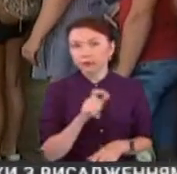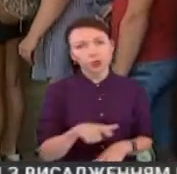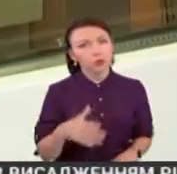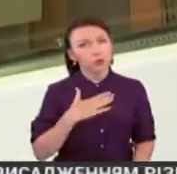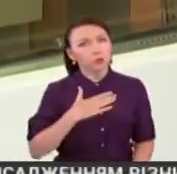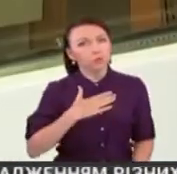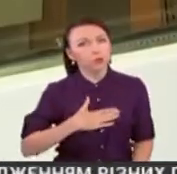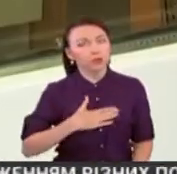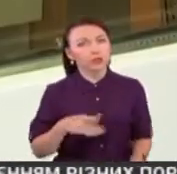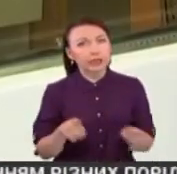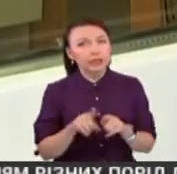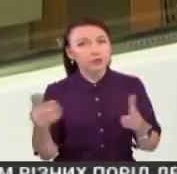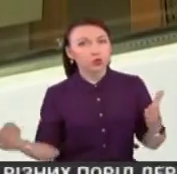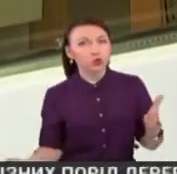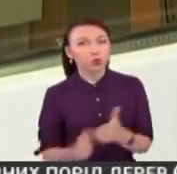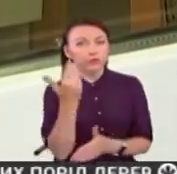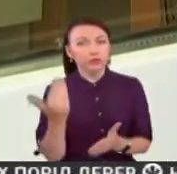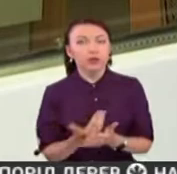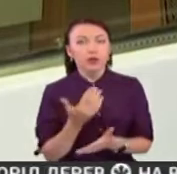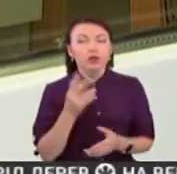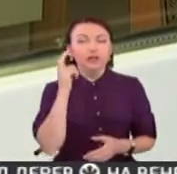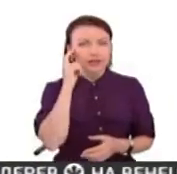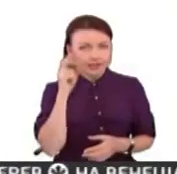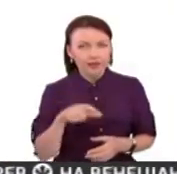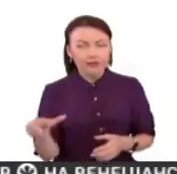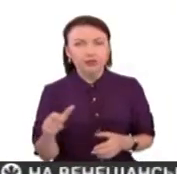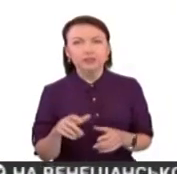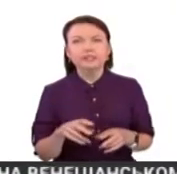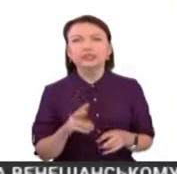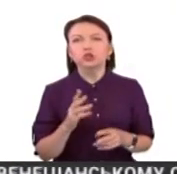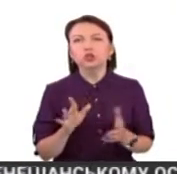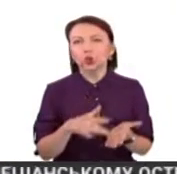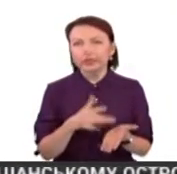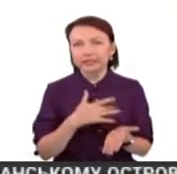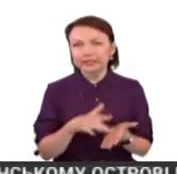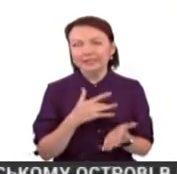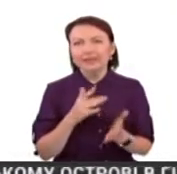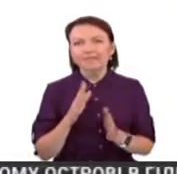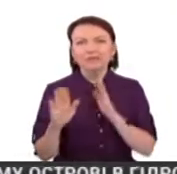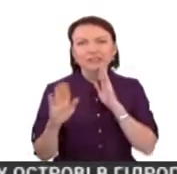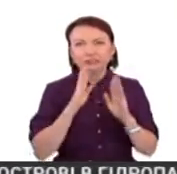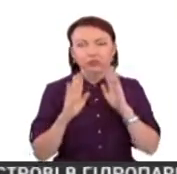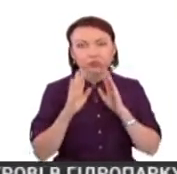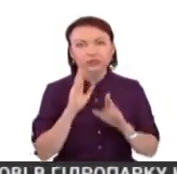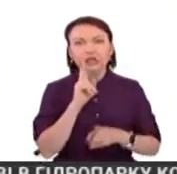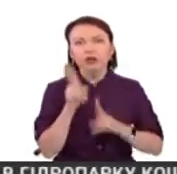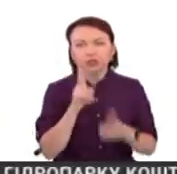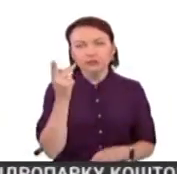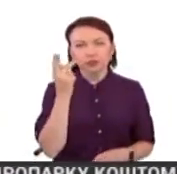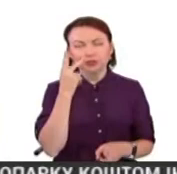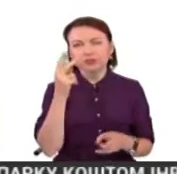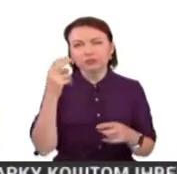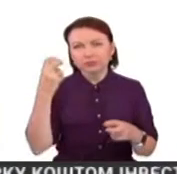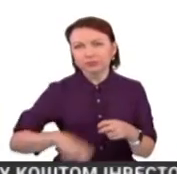такими нововведеннями. Кияни на сторінці Київського метрополітену у Фейсбук скаржаться на постійні збої в